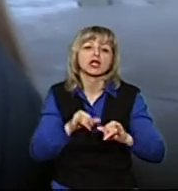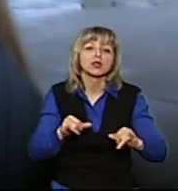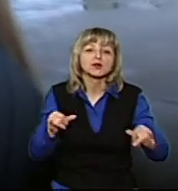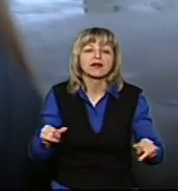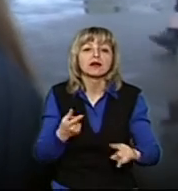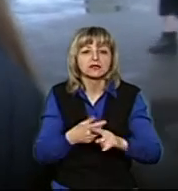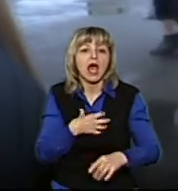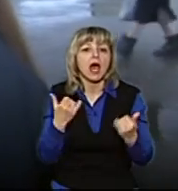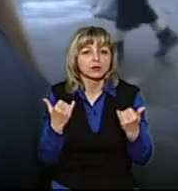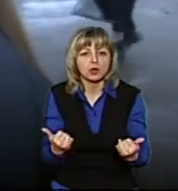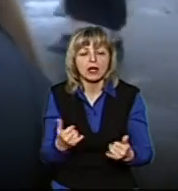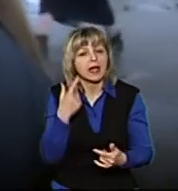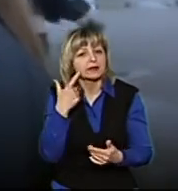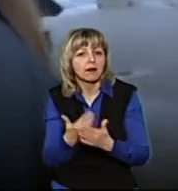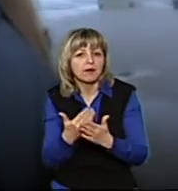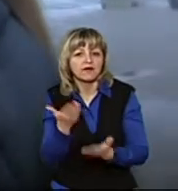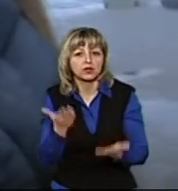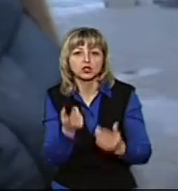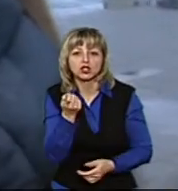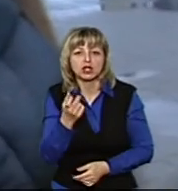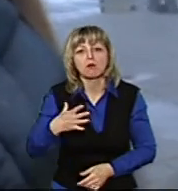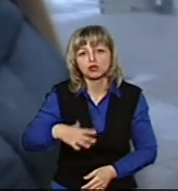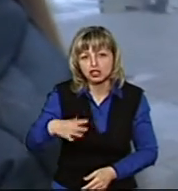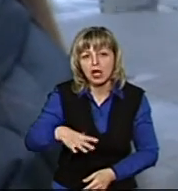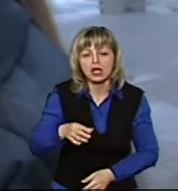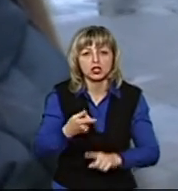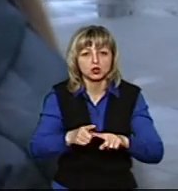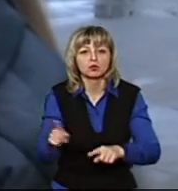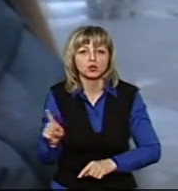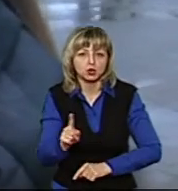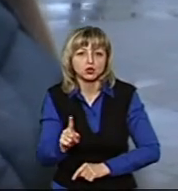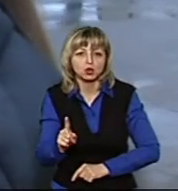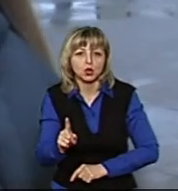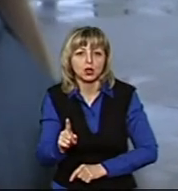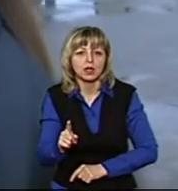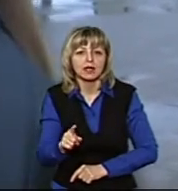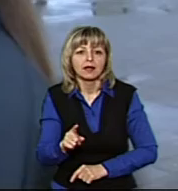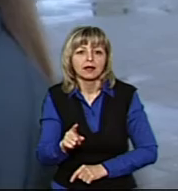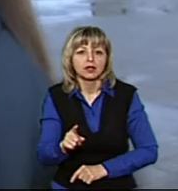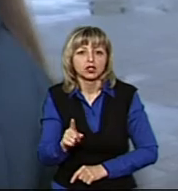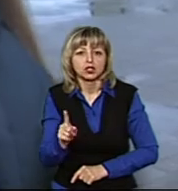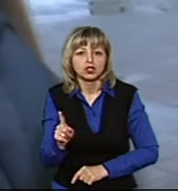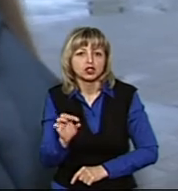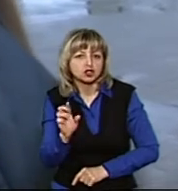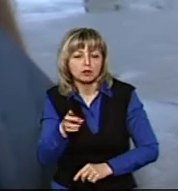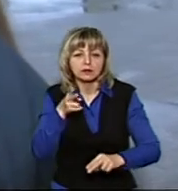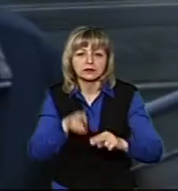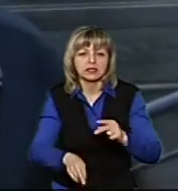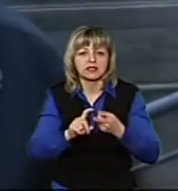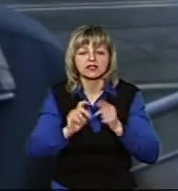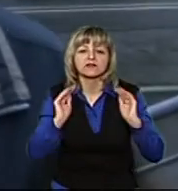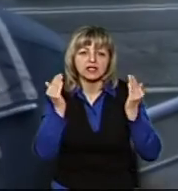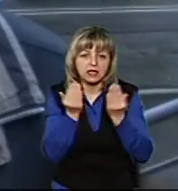але напевно, я б ще трішки почекала, тому що, напевно, закінчився б карантин і тільки